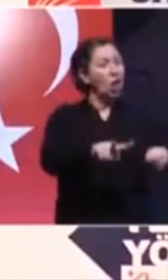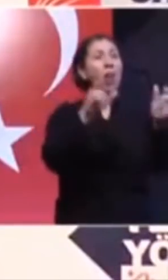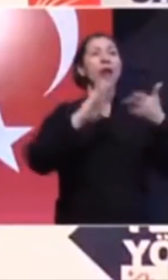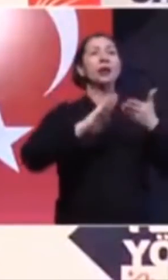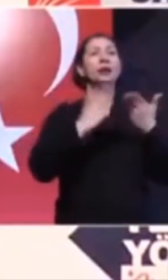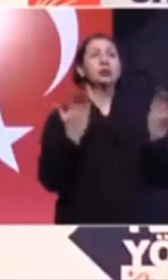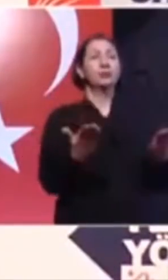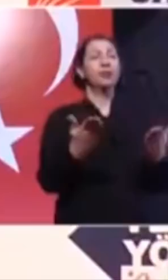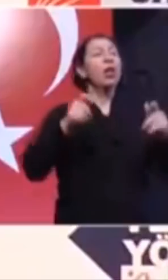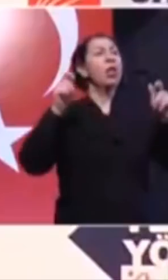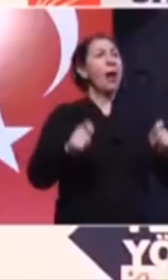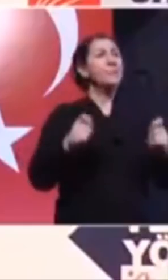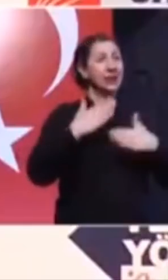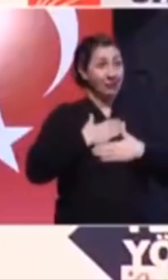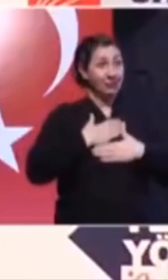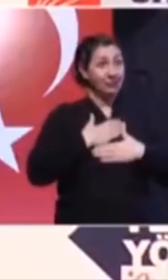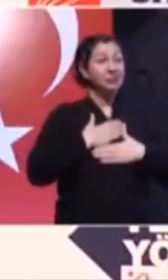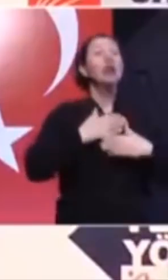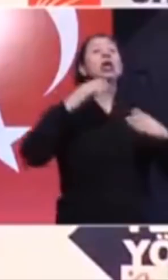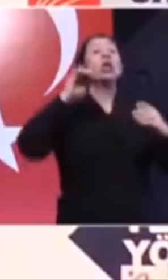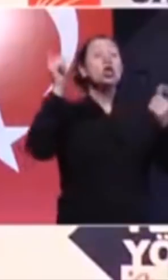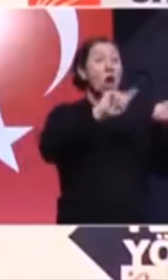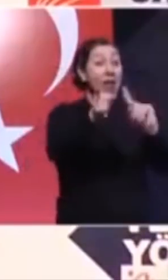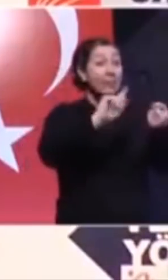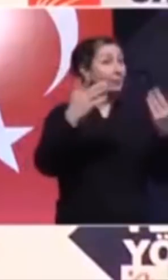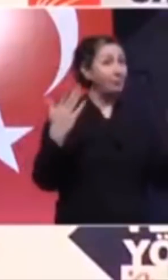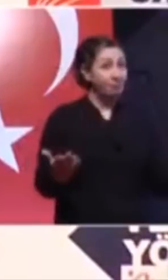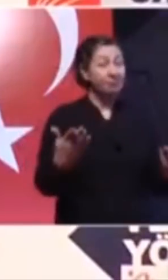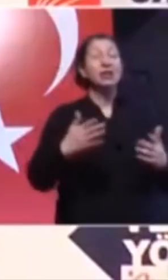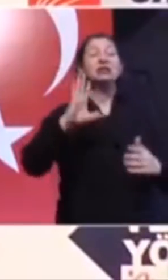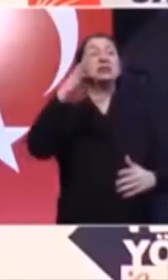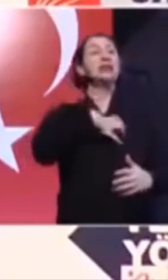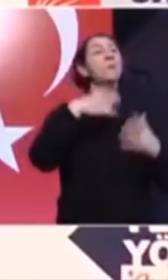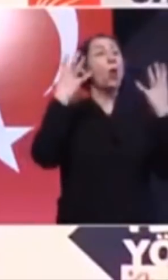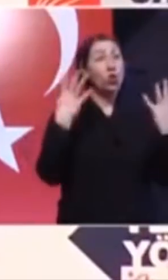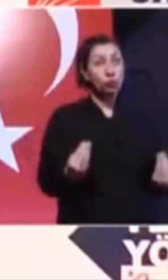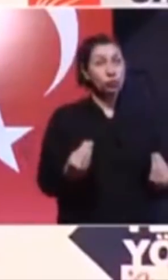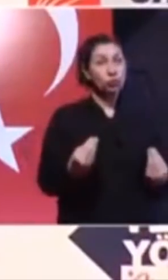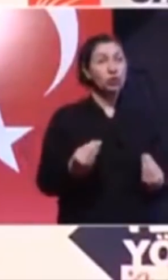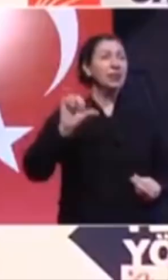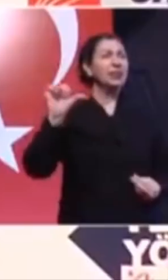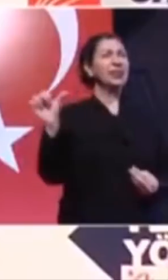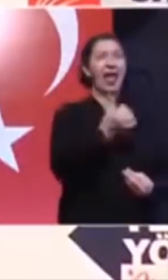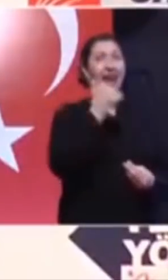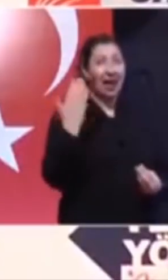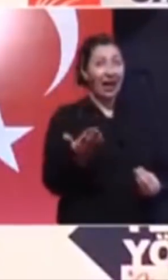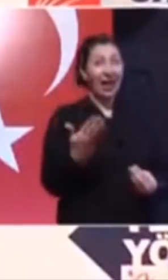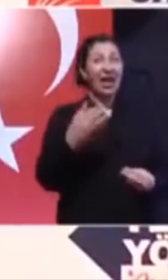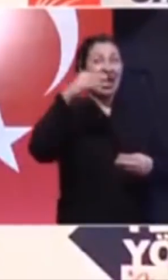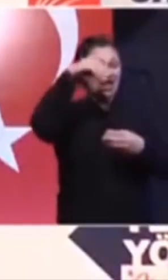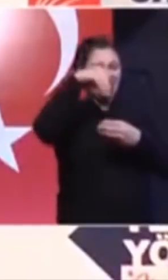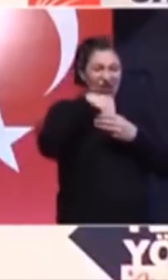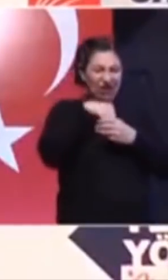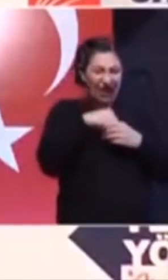arkadaşlarım, yaptıklarımızla, yönetim tarzımızla, sahip olduğumuz değerlerle,